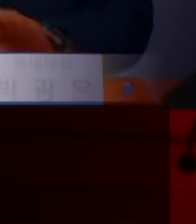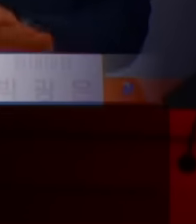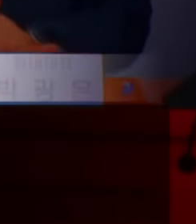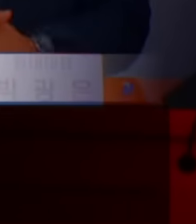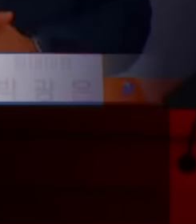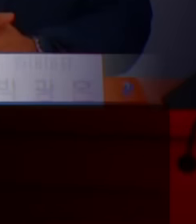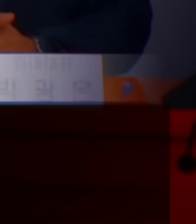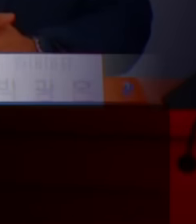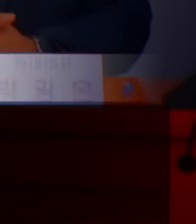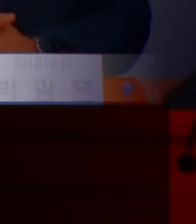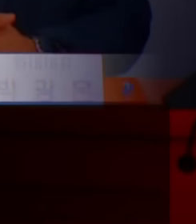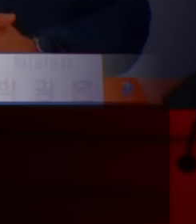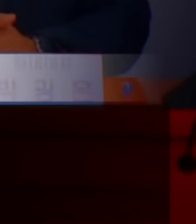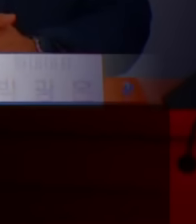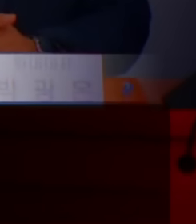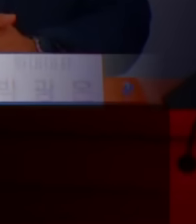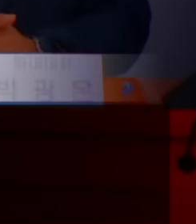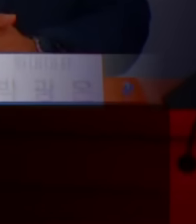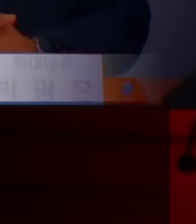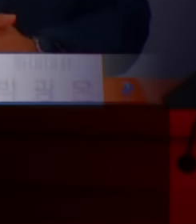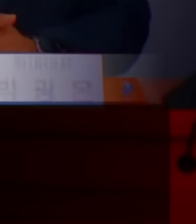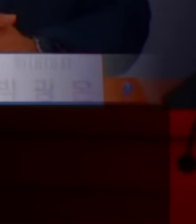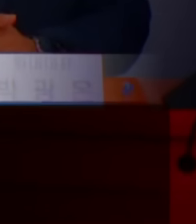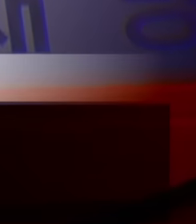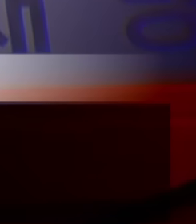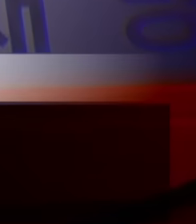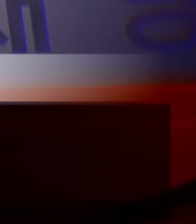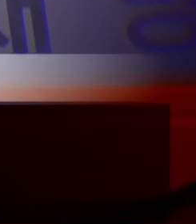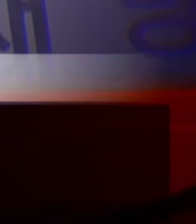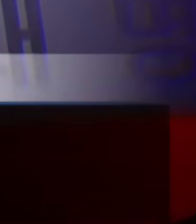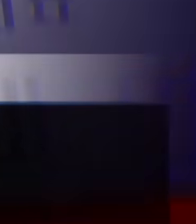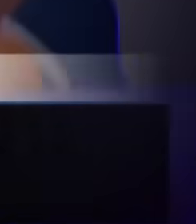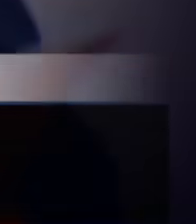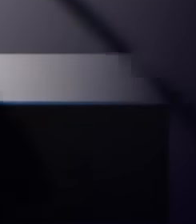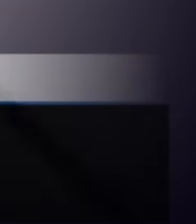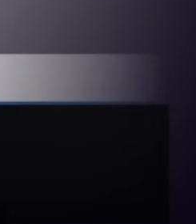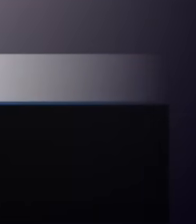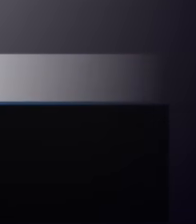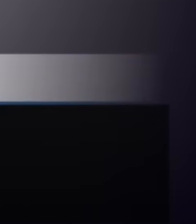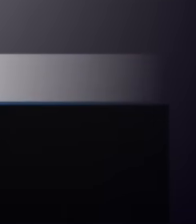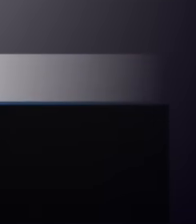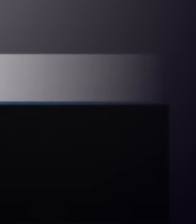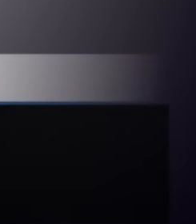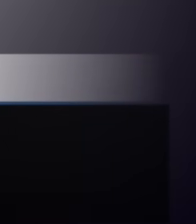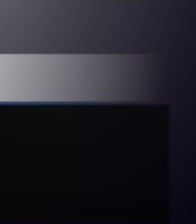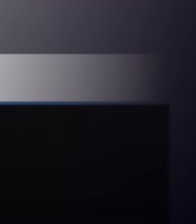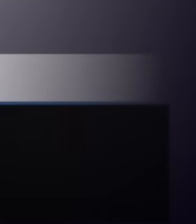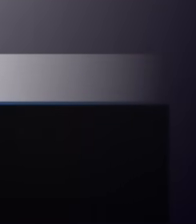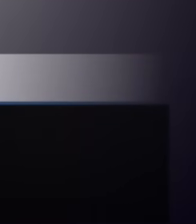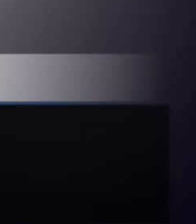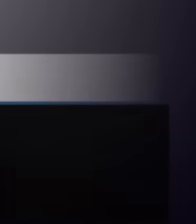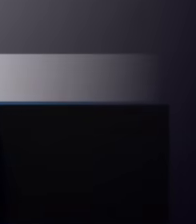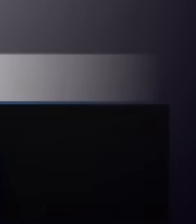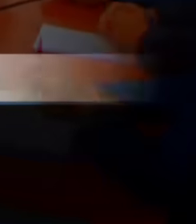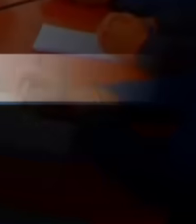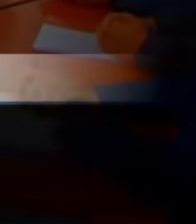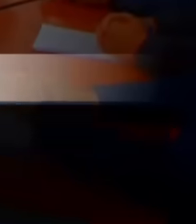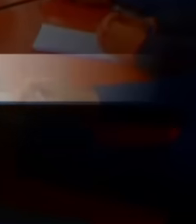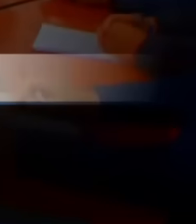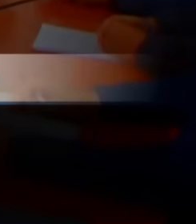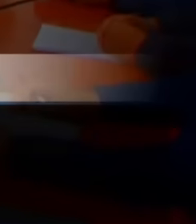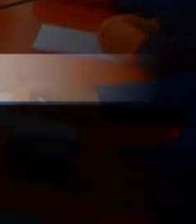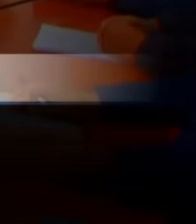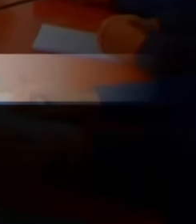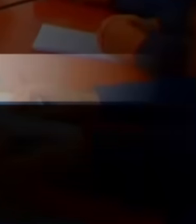당대표에 대해서 호감도 하고 별개로 분당이라는 것 자체가 얼마나 힘들다라는 걸 최근 한 1, 20년